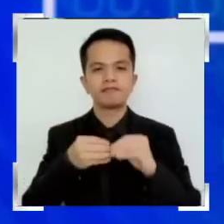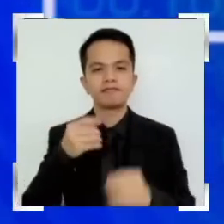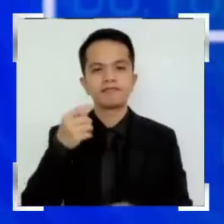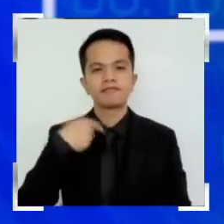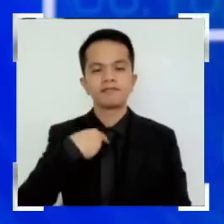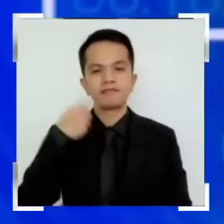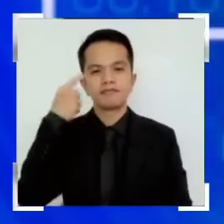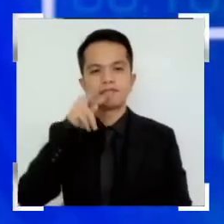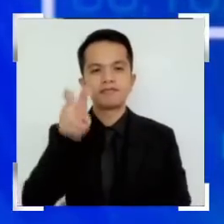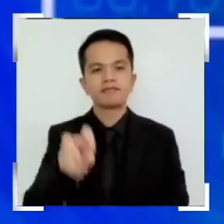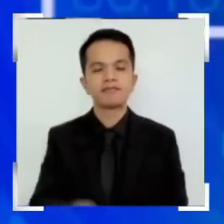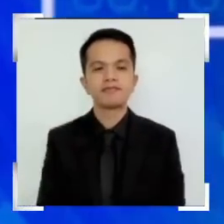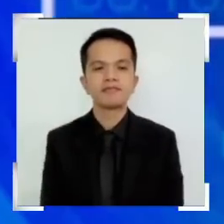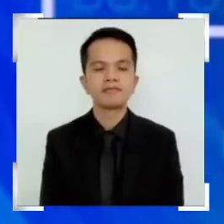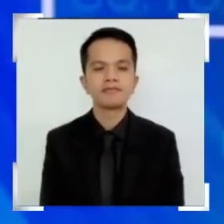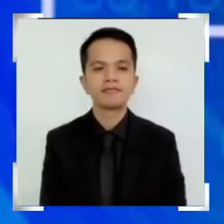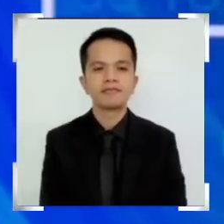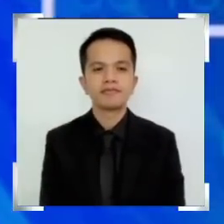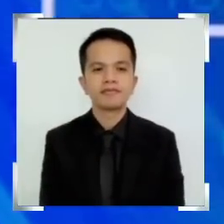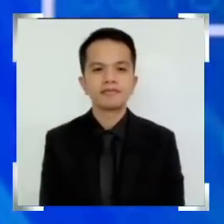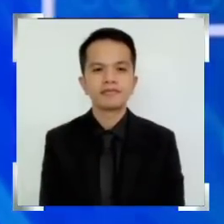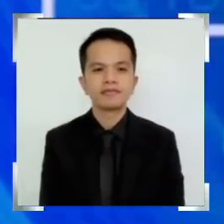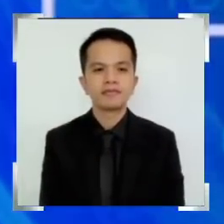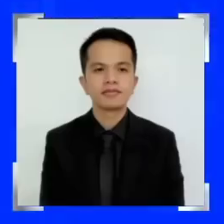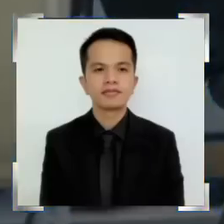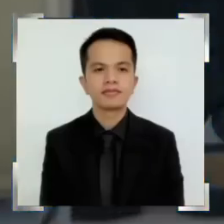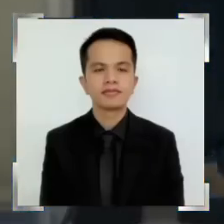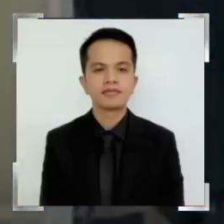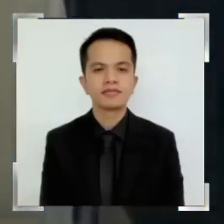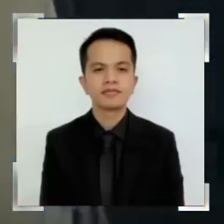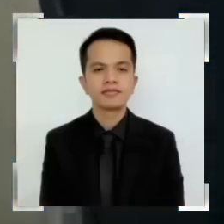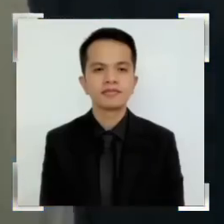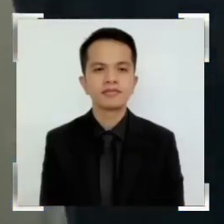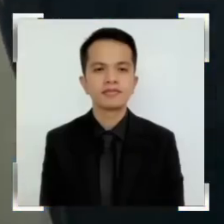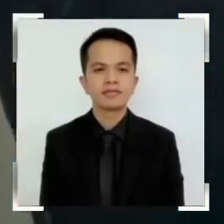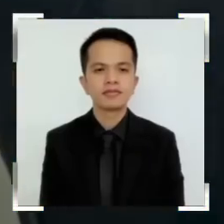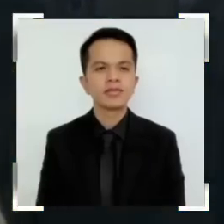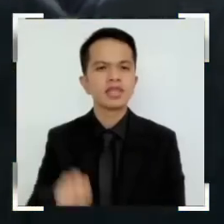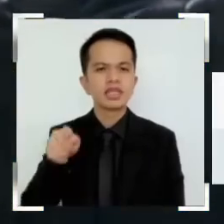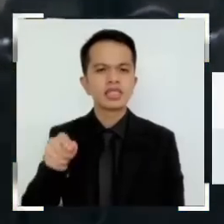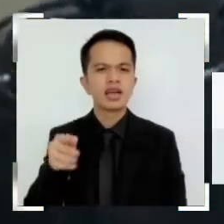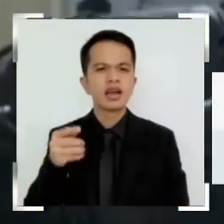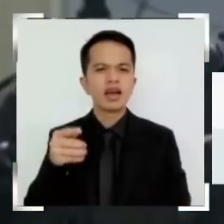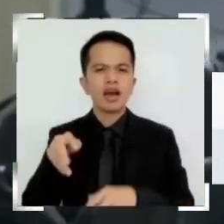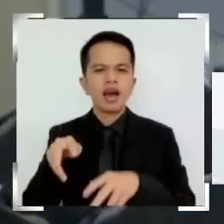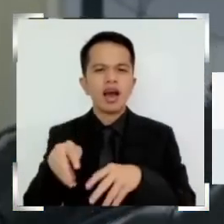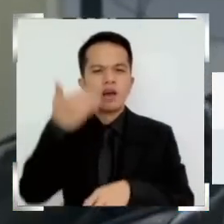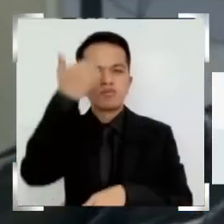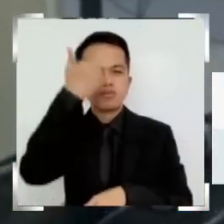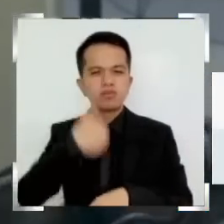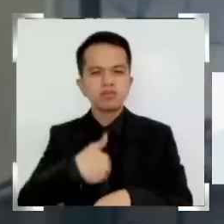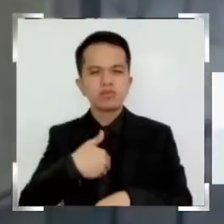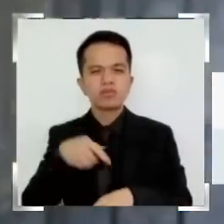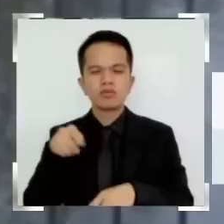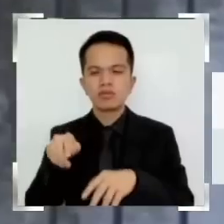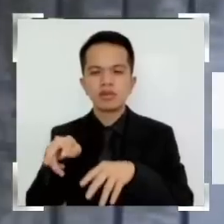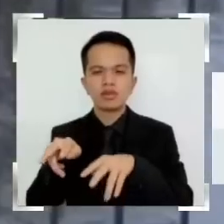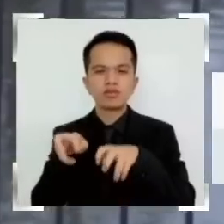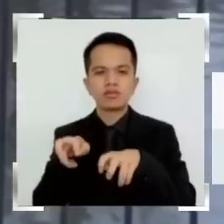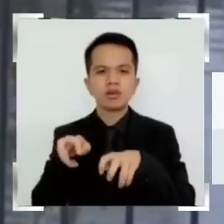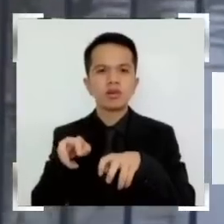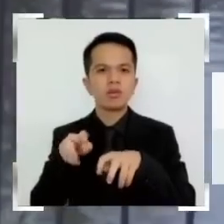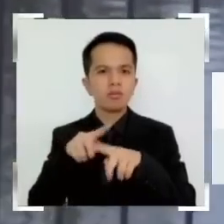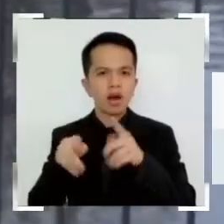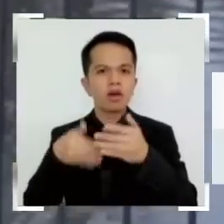19. Sino mag-aakala na makakalakad pa muli ang isang lalaking paralyzed? Naging posible po yan sa tulong ng technology na tinatawag